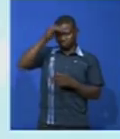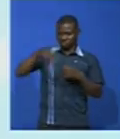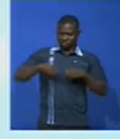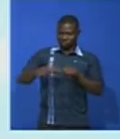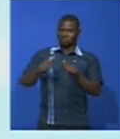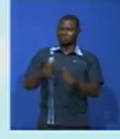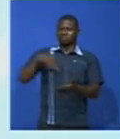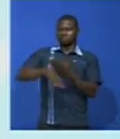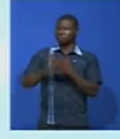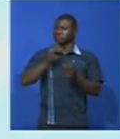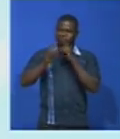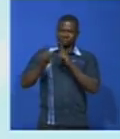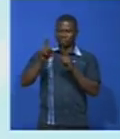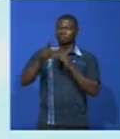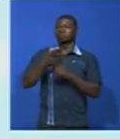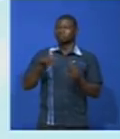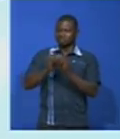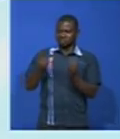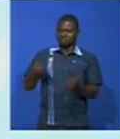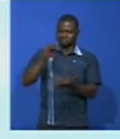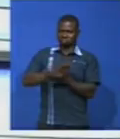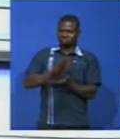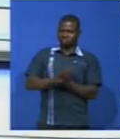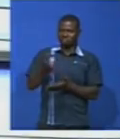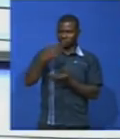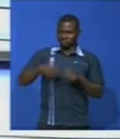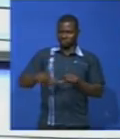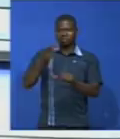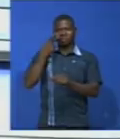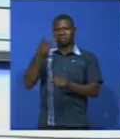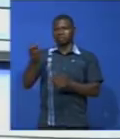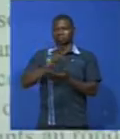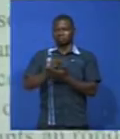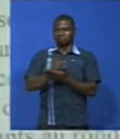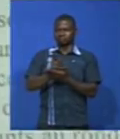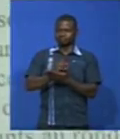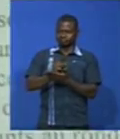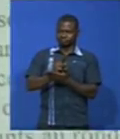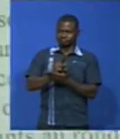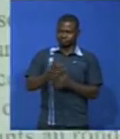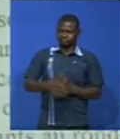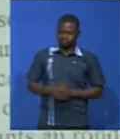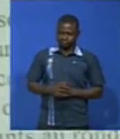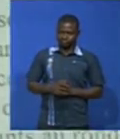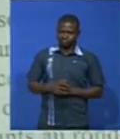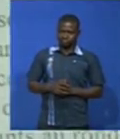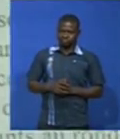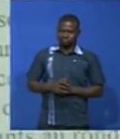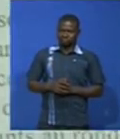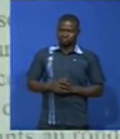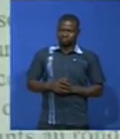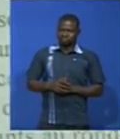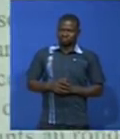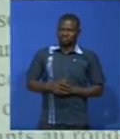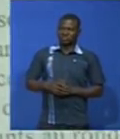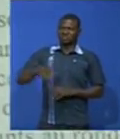premier ministre malien à Ouagadougou. Aimé Solange Yigma pour la revue de presse. À quoi servent encore les